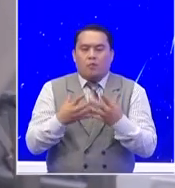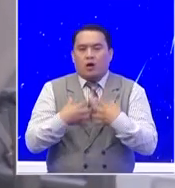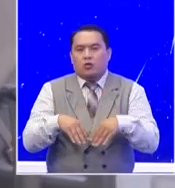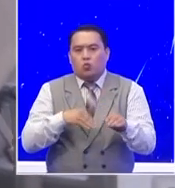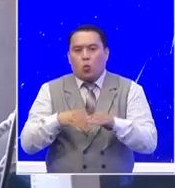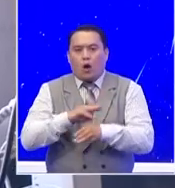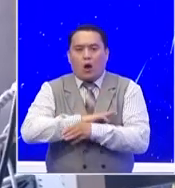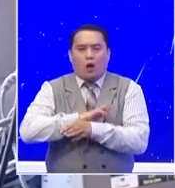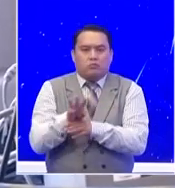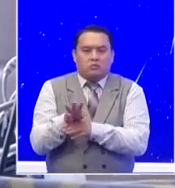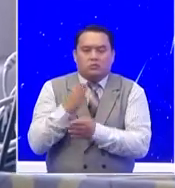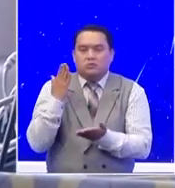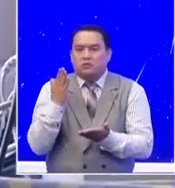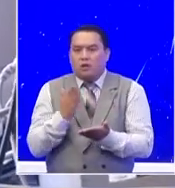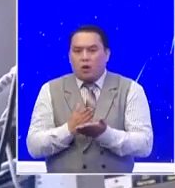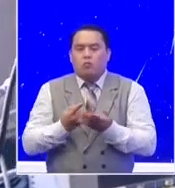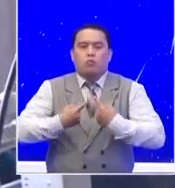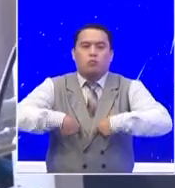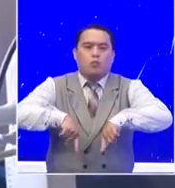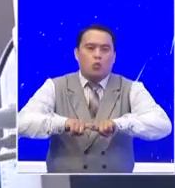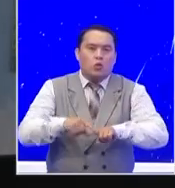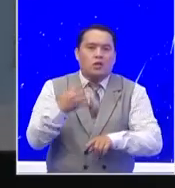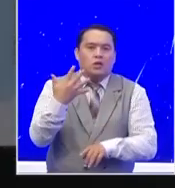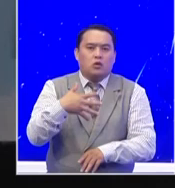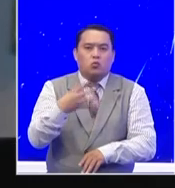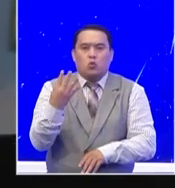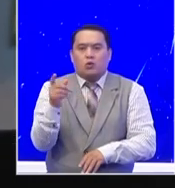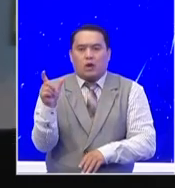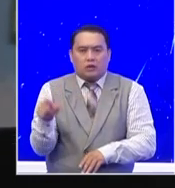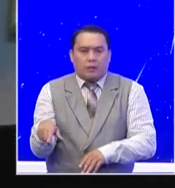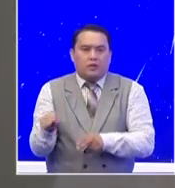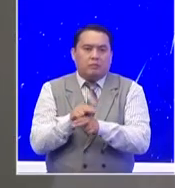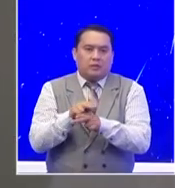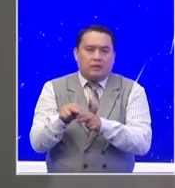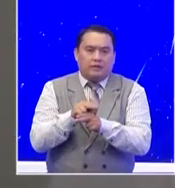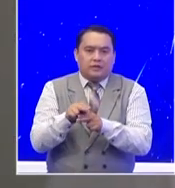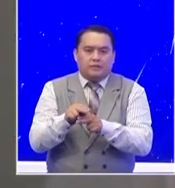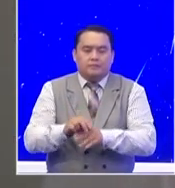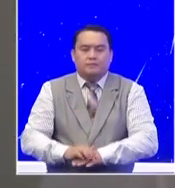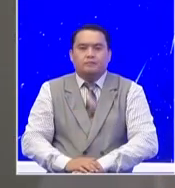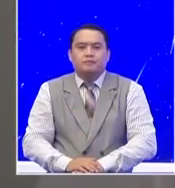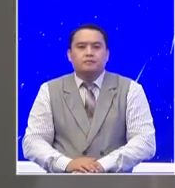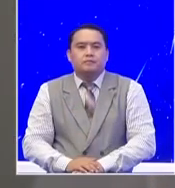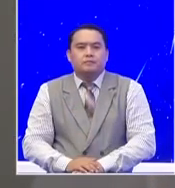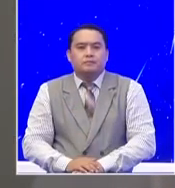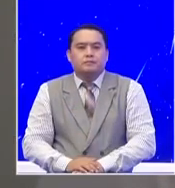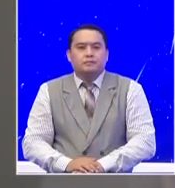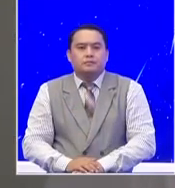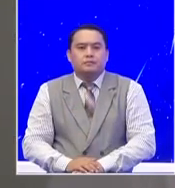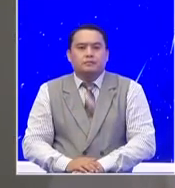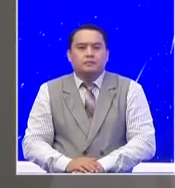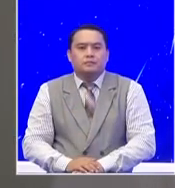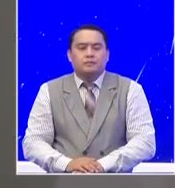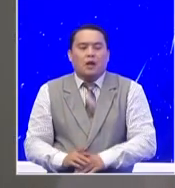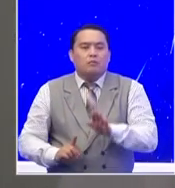оттекпен қамтамасыз етілген. Қазір бұл бөлімде 54 адам ем-дом қабылдап жатыр. Бастапқы кезде алғашқы